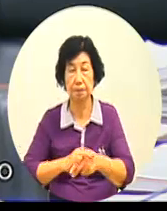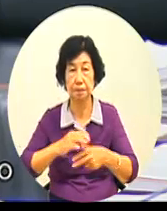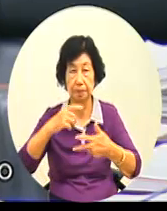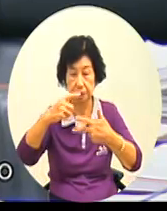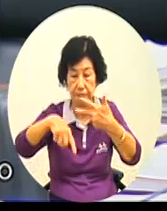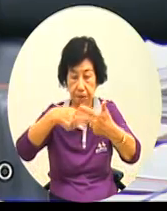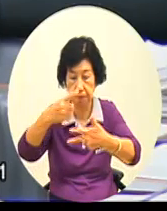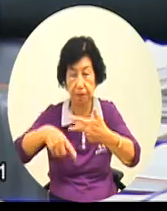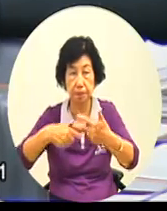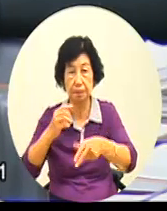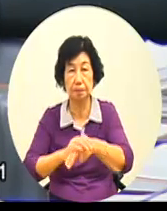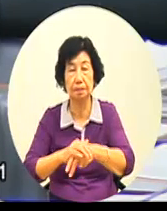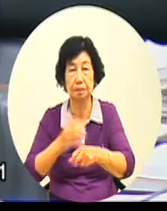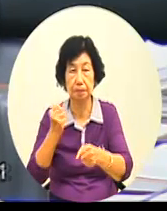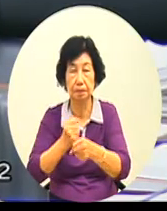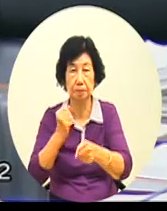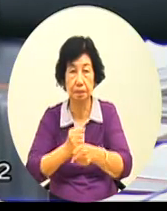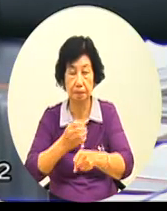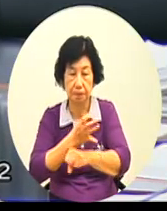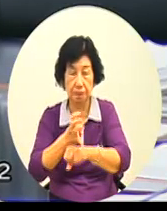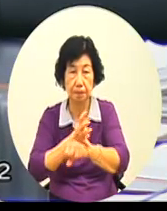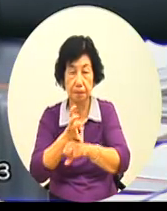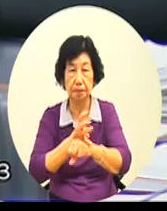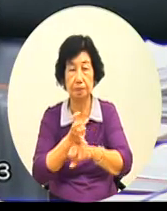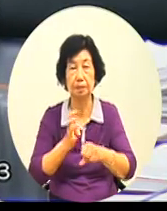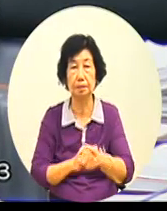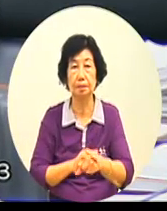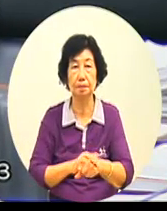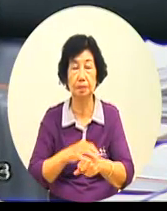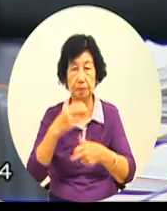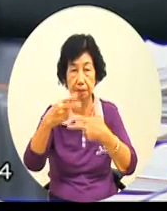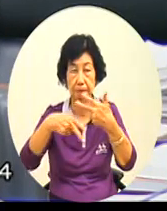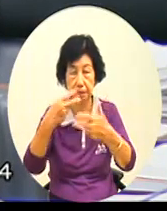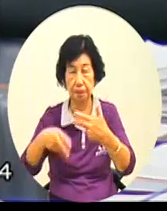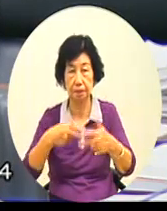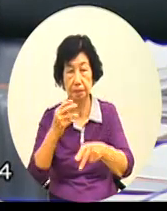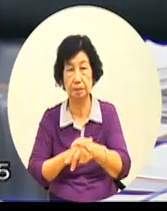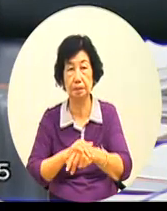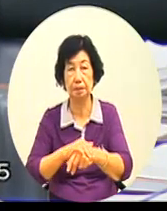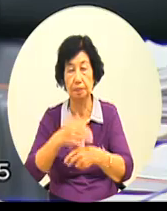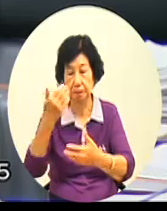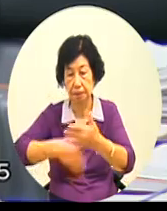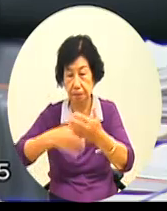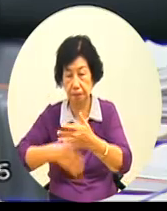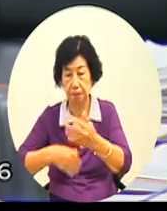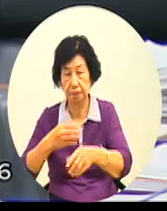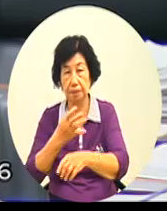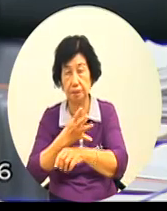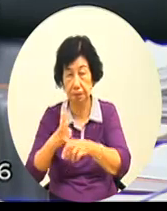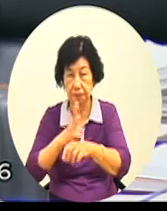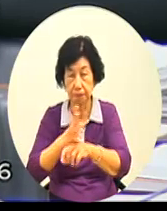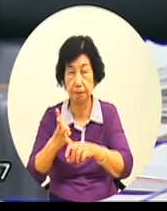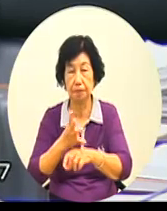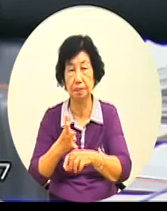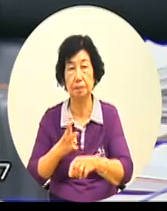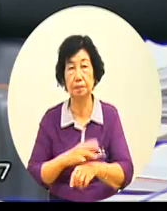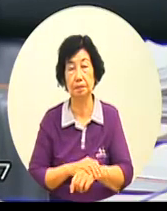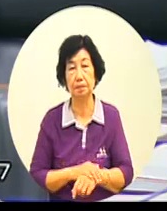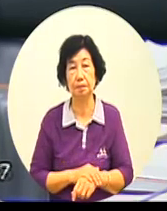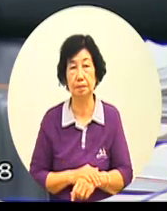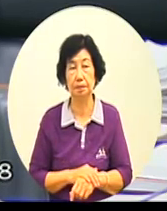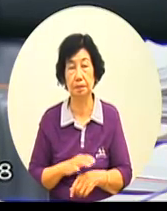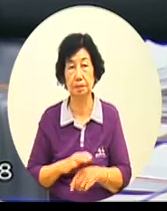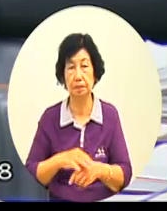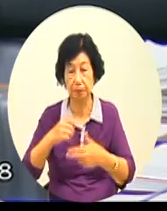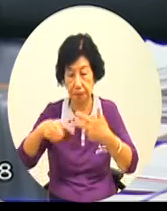有40小时，这样子两个礼拜少多少？少4个小时，也就是说每个礼拜是少